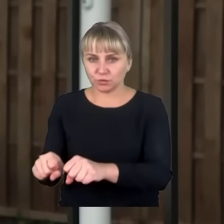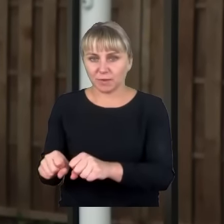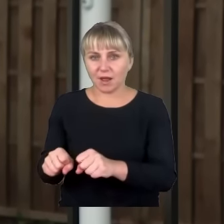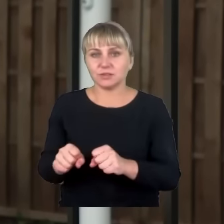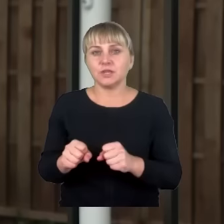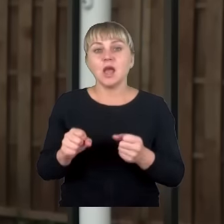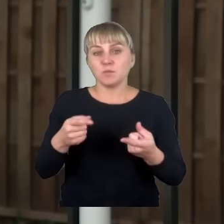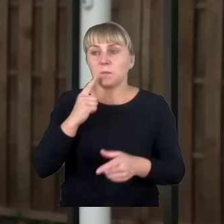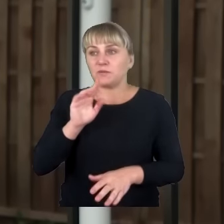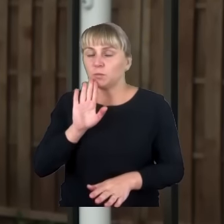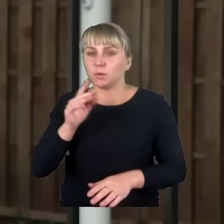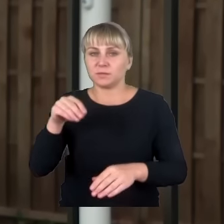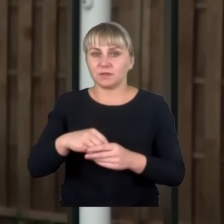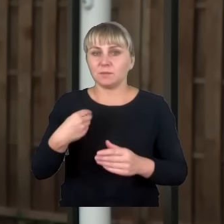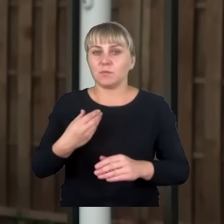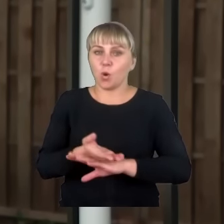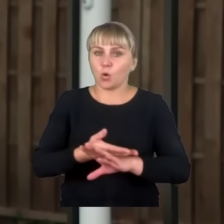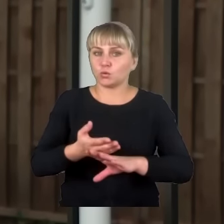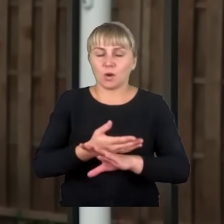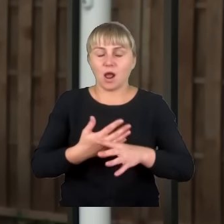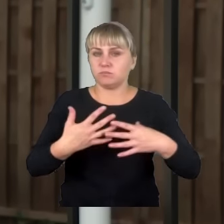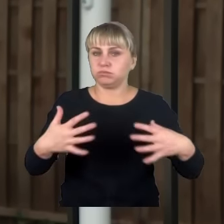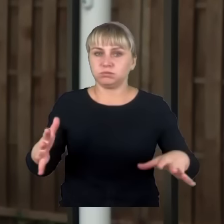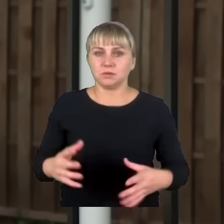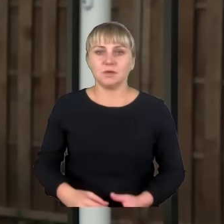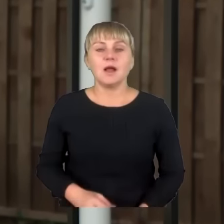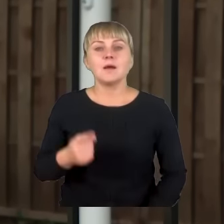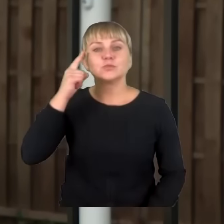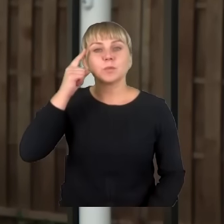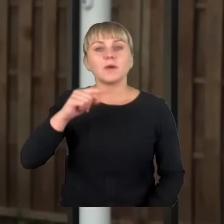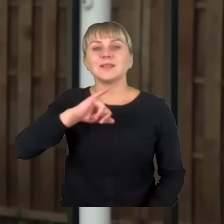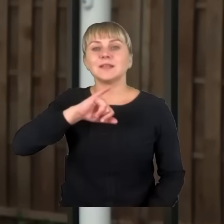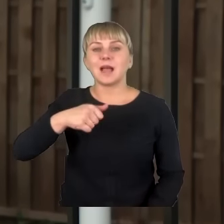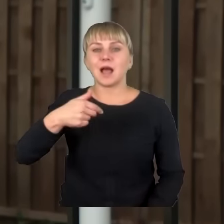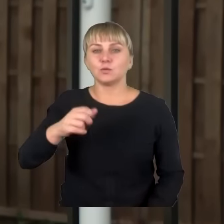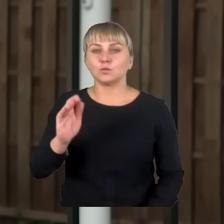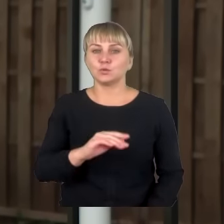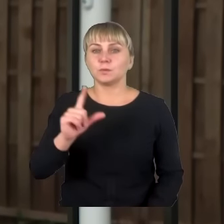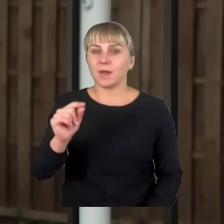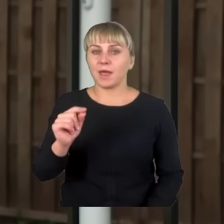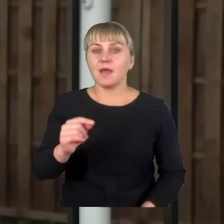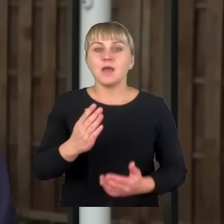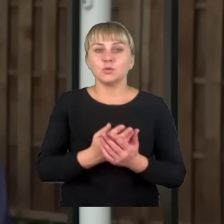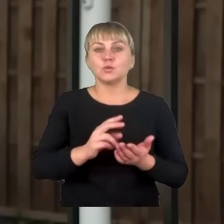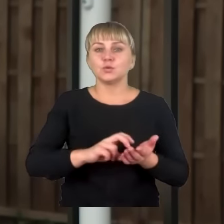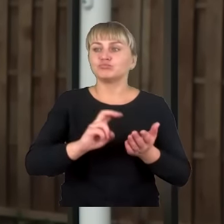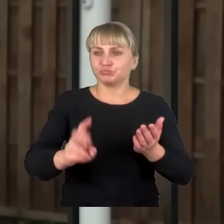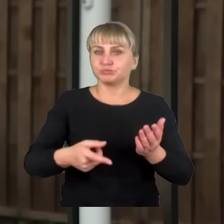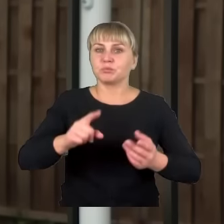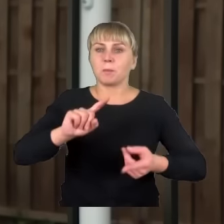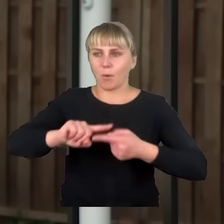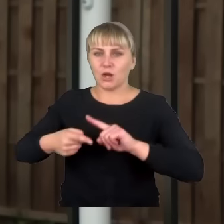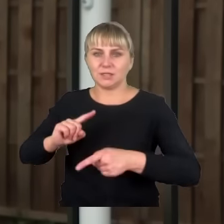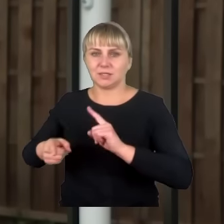możliwością oszustwa na wielką skalę. Przypomnę, że Janusz P. po tym, jak przestał być aktywnym politykiem, kiedy to